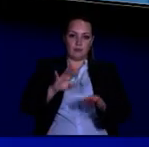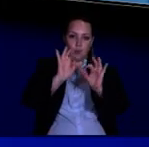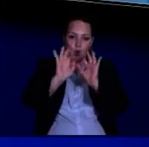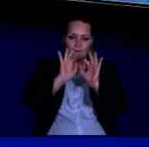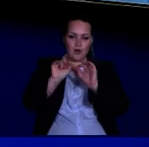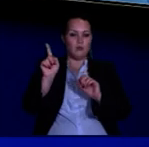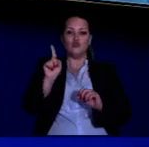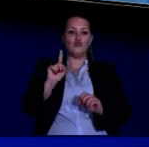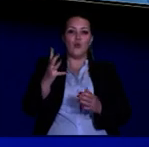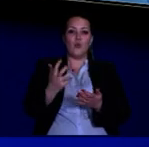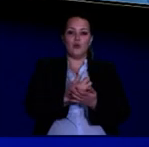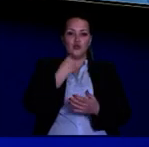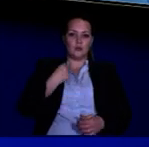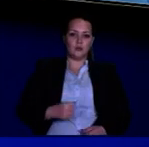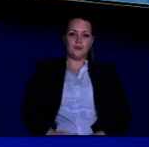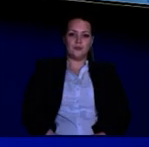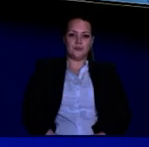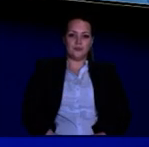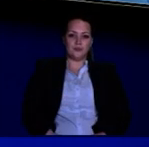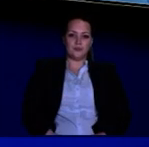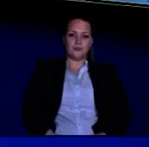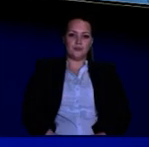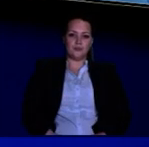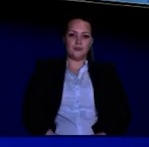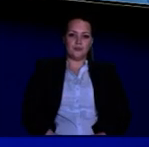Проверим, что у нас получилось.